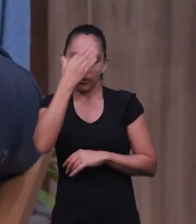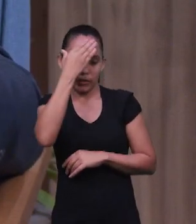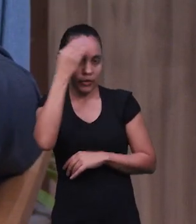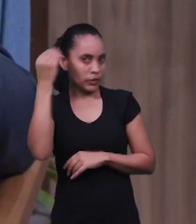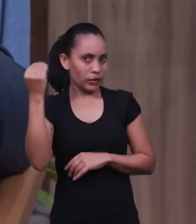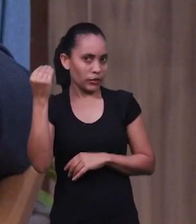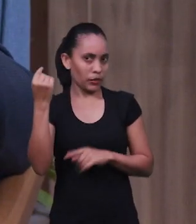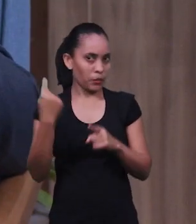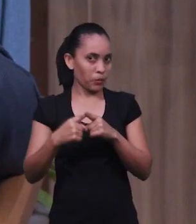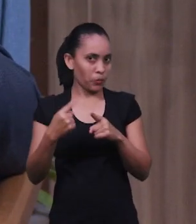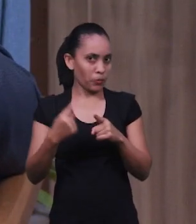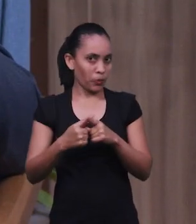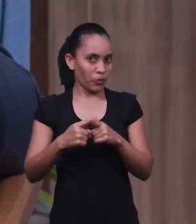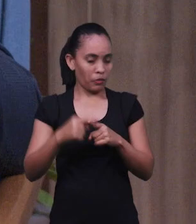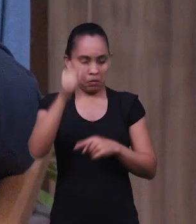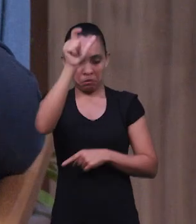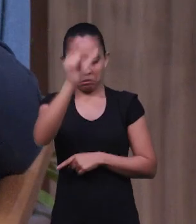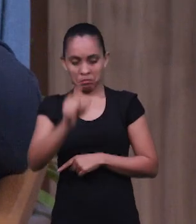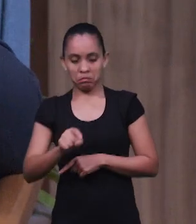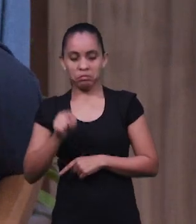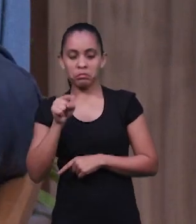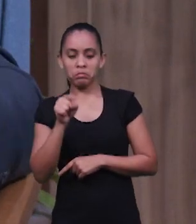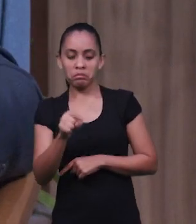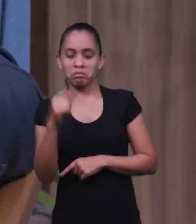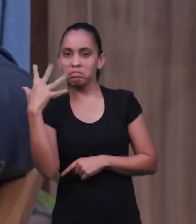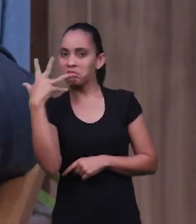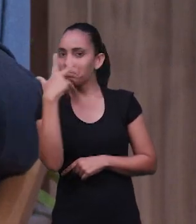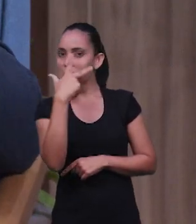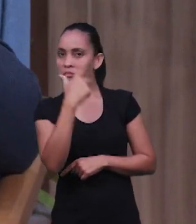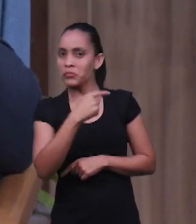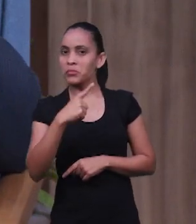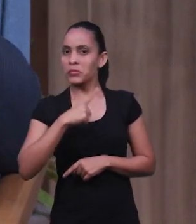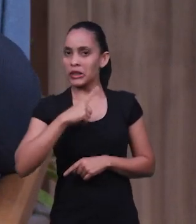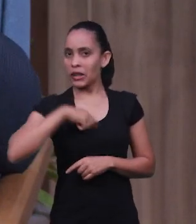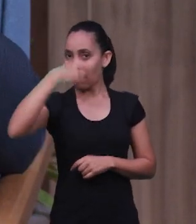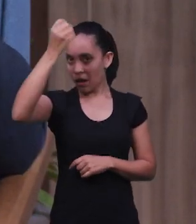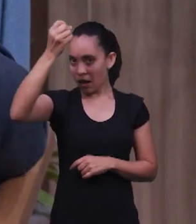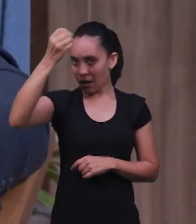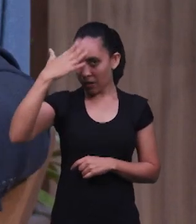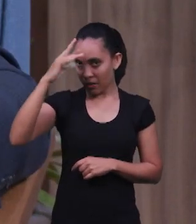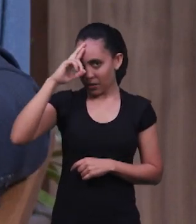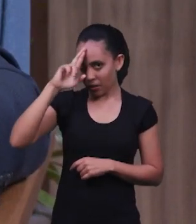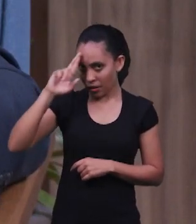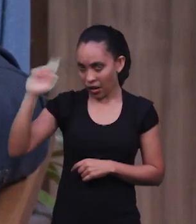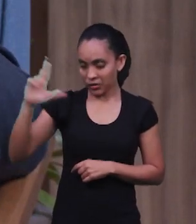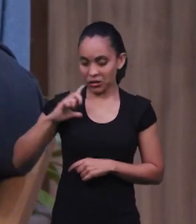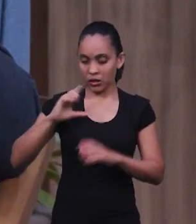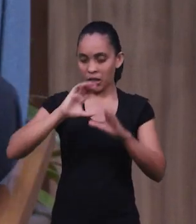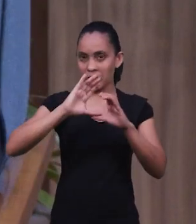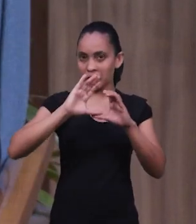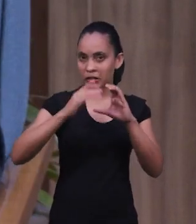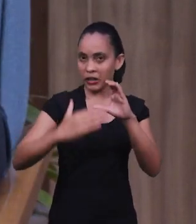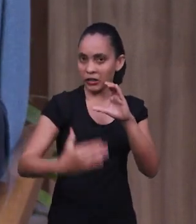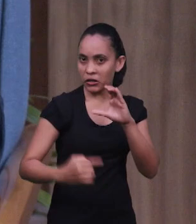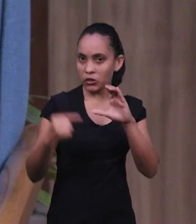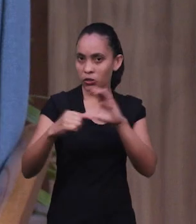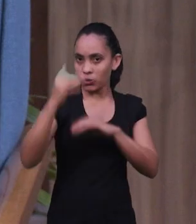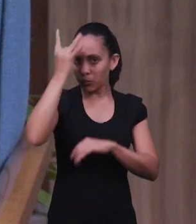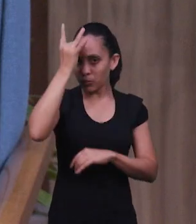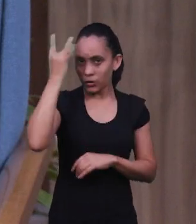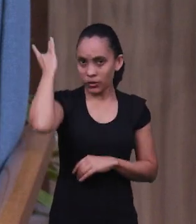est belle, ses joues sont agréables, elle porte la grâce, elle a donc les colliers du Saint-Esprit, elle a des